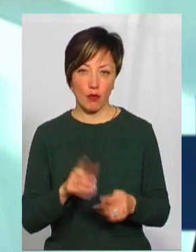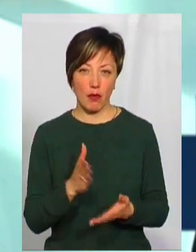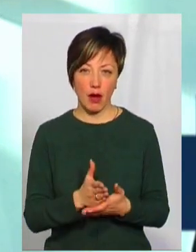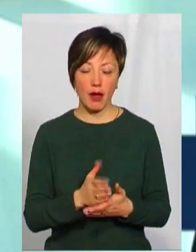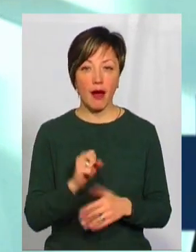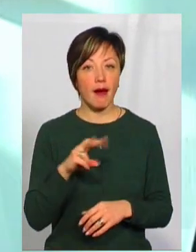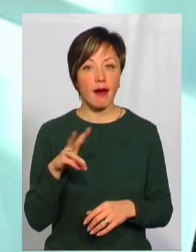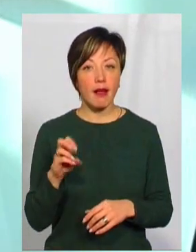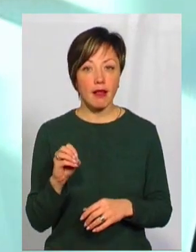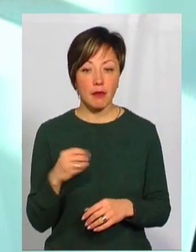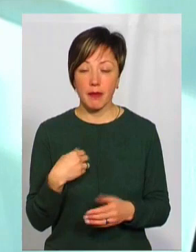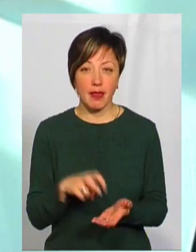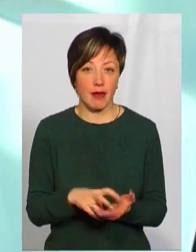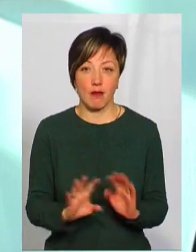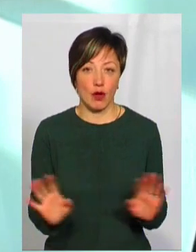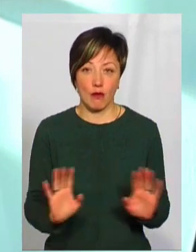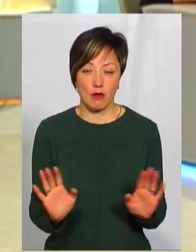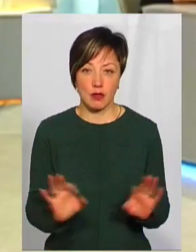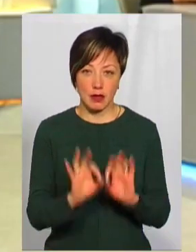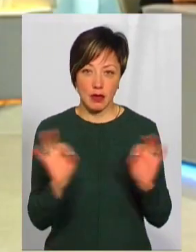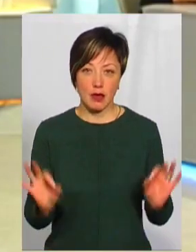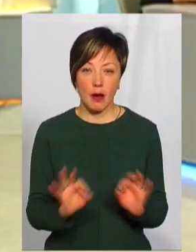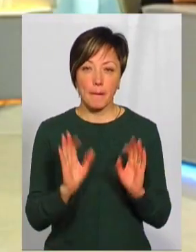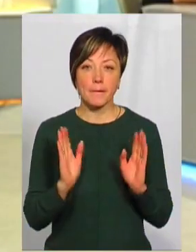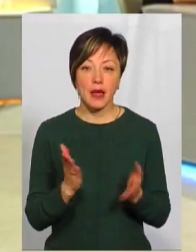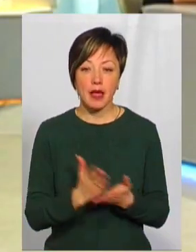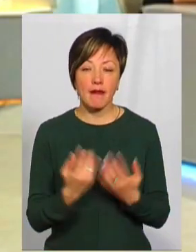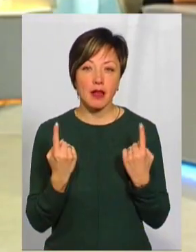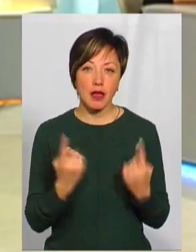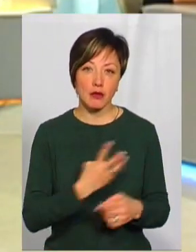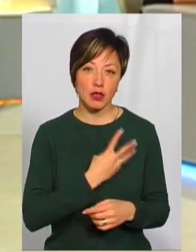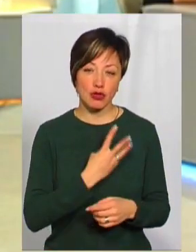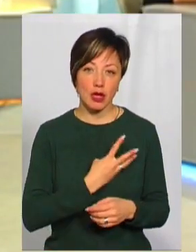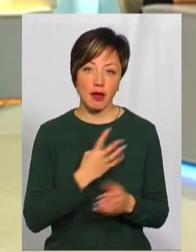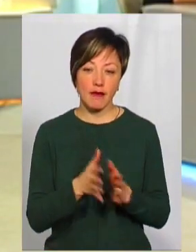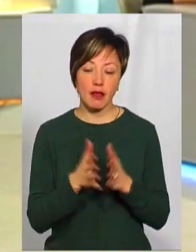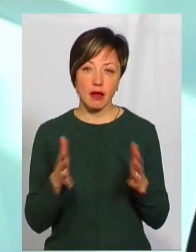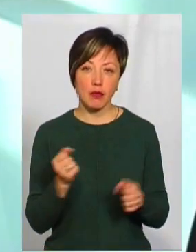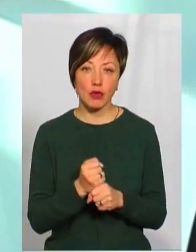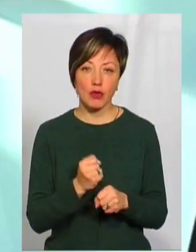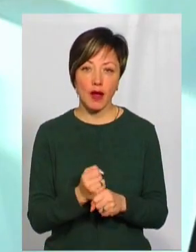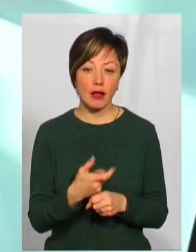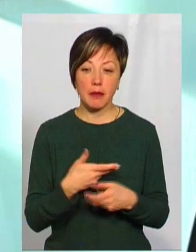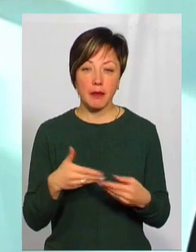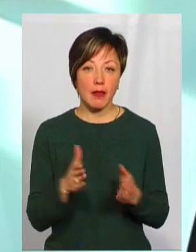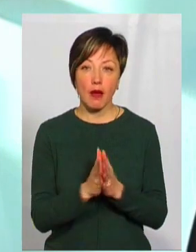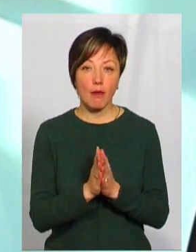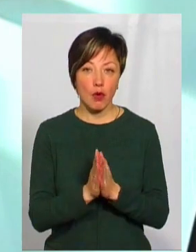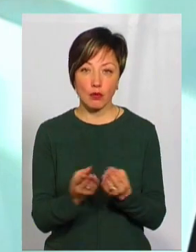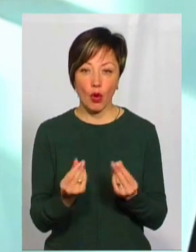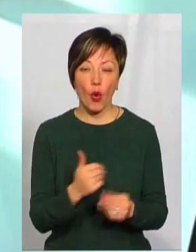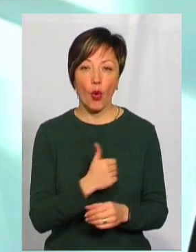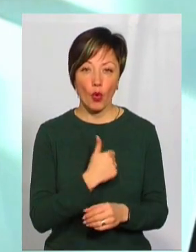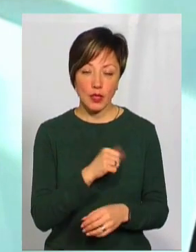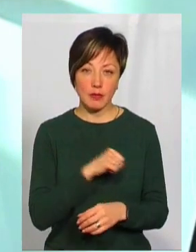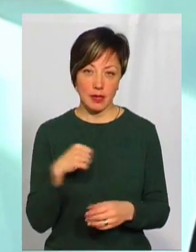має. Але ми не боїмося ніякої роботи. Є бажання? У нас є велике дуже бажання працювати. Ми не просимо грошей, ми